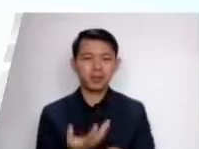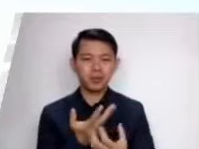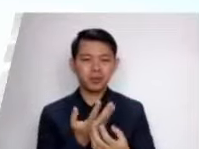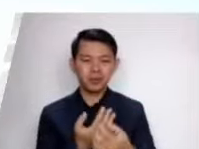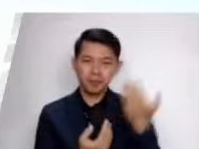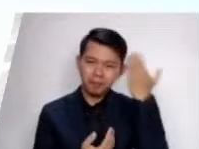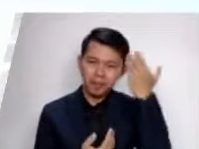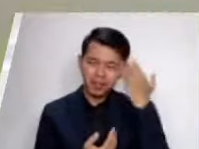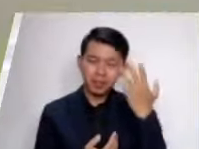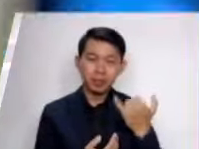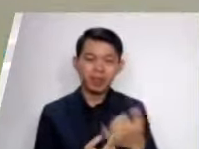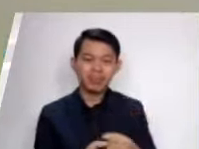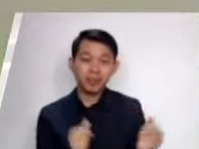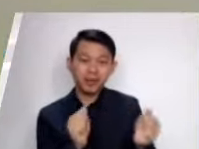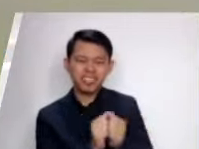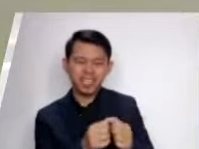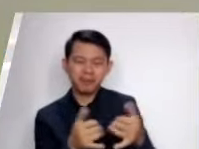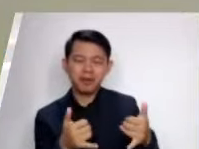kalaro.